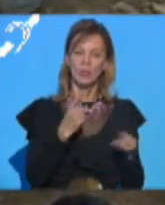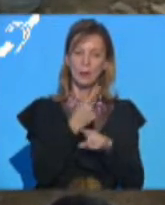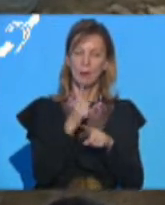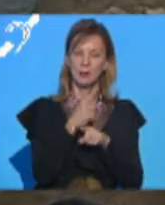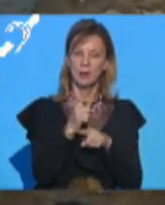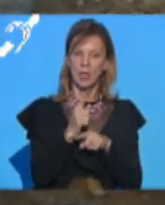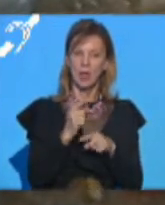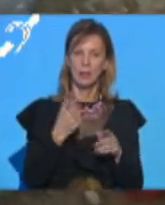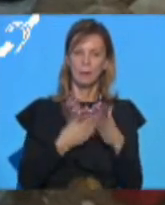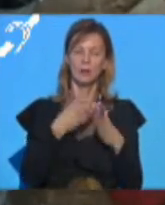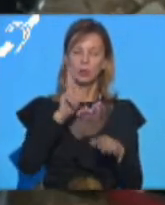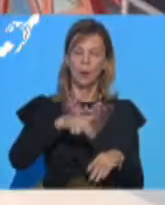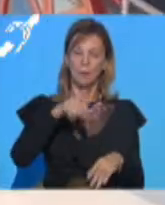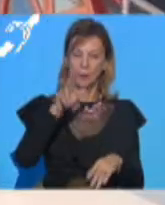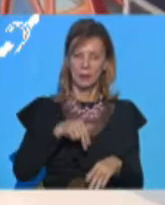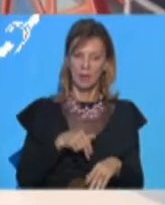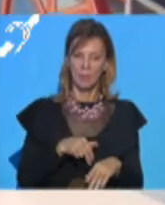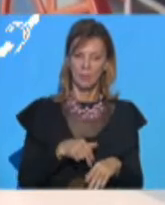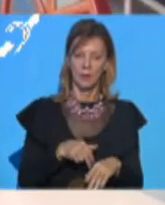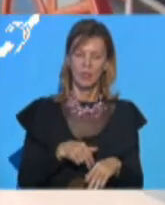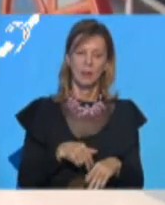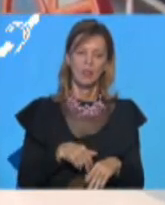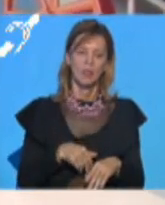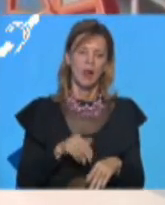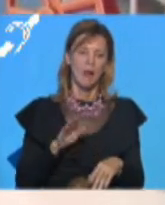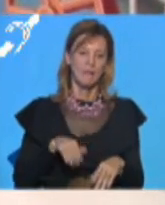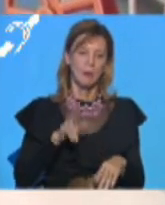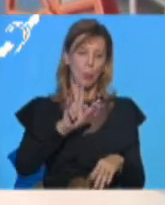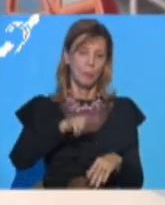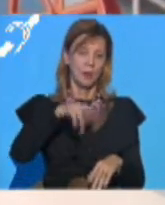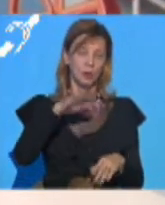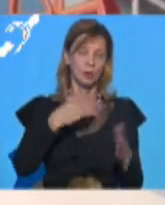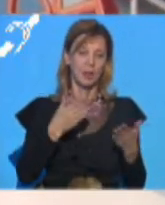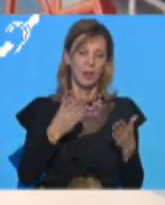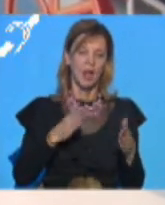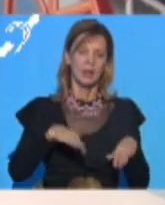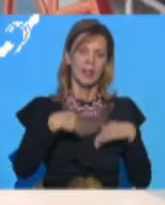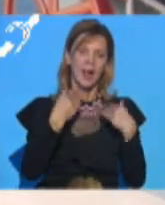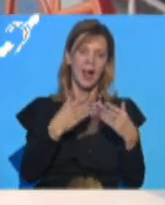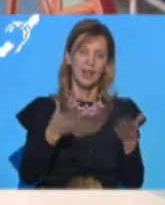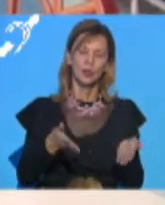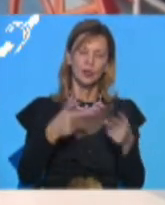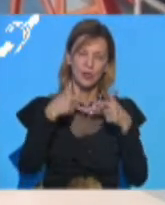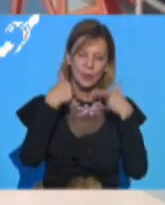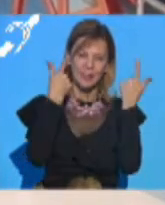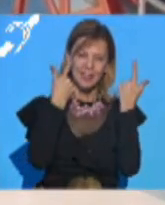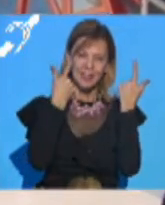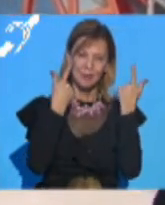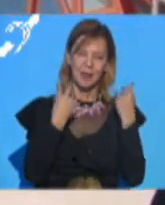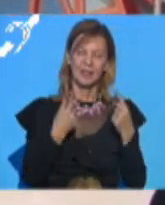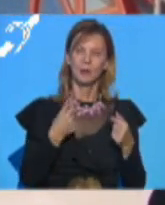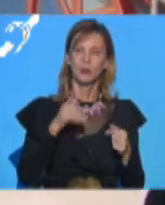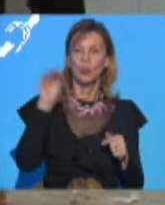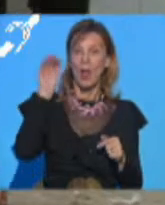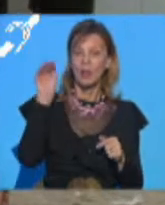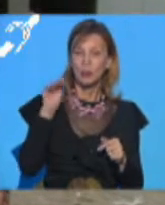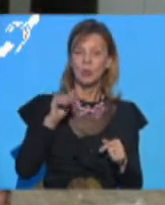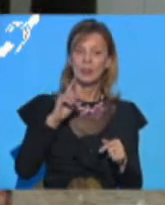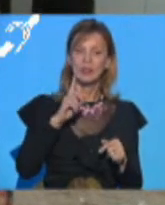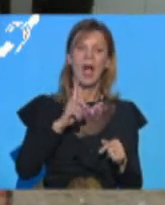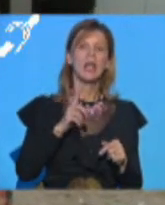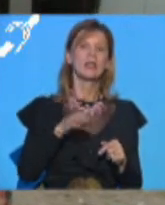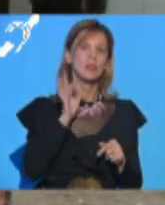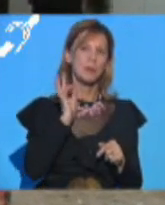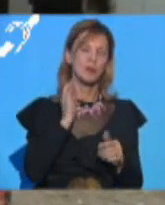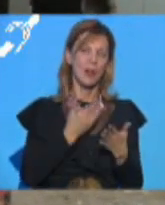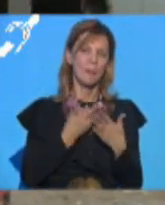materialele necesare. Este vorba despre o pictură care aduce un zâmbet inclusiv pe chipul unui adult, da? Păi, pe chipul